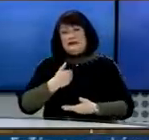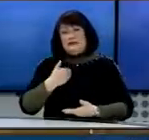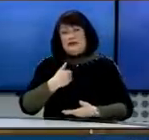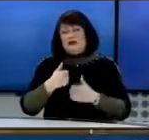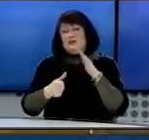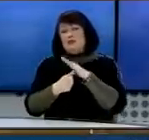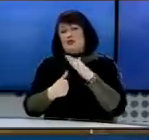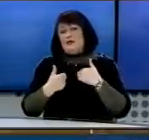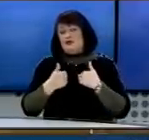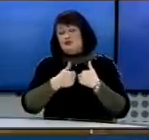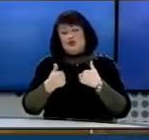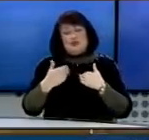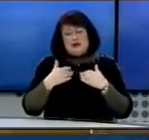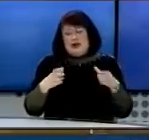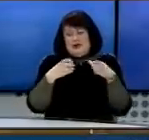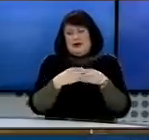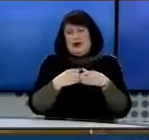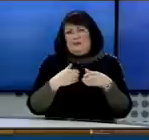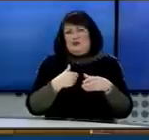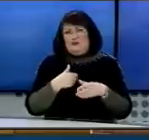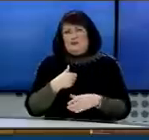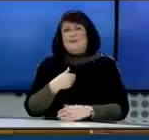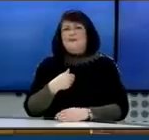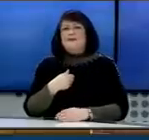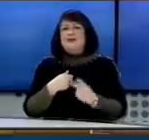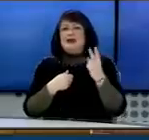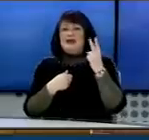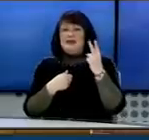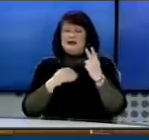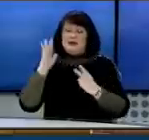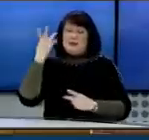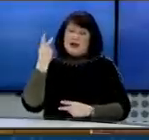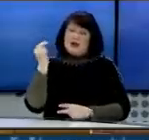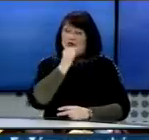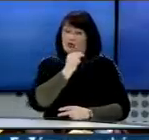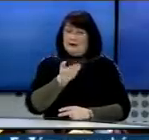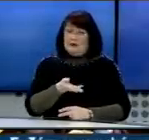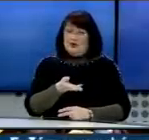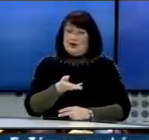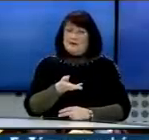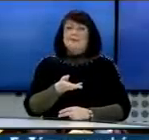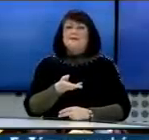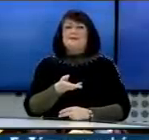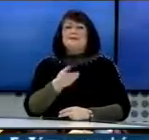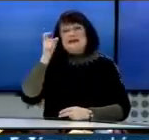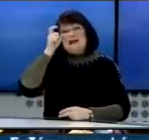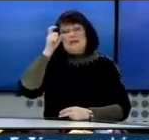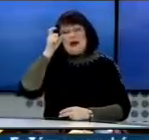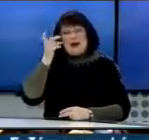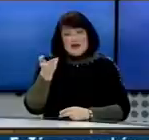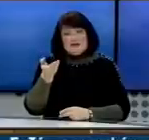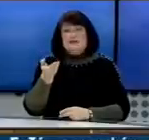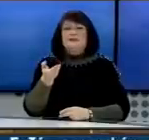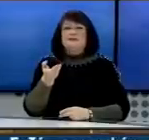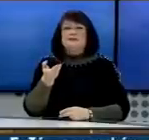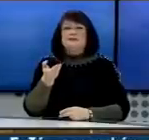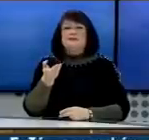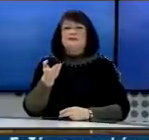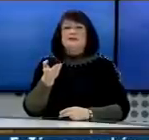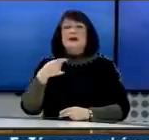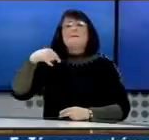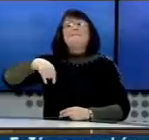είμαι πρόεδρος. 2 πρώην πρωθυπουργοί, ο κύριος Σαμαράς και ο